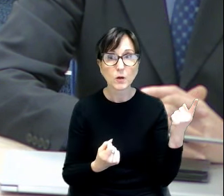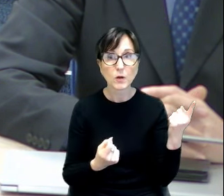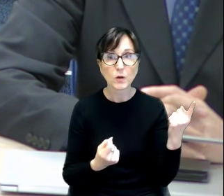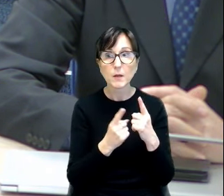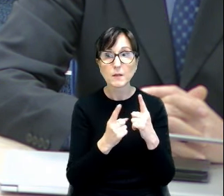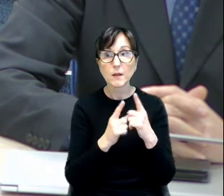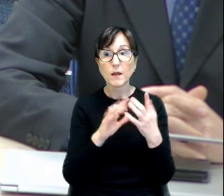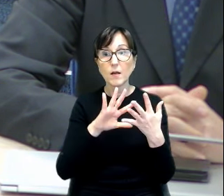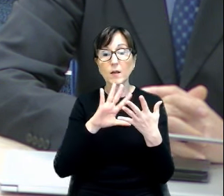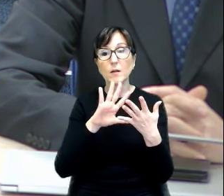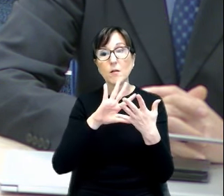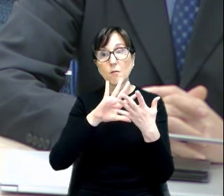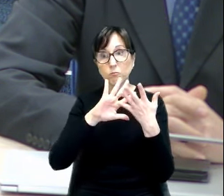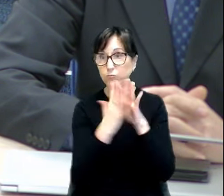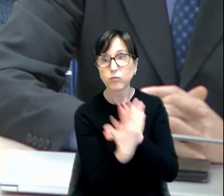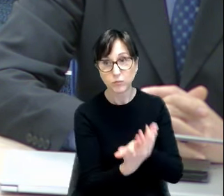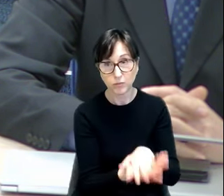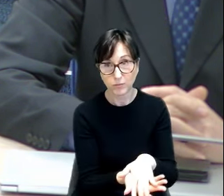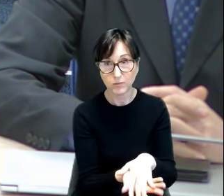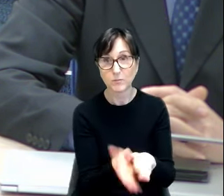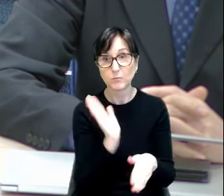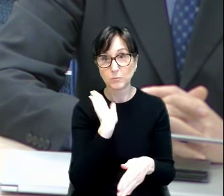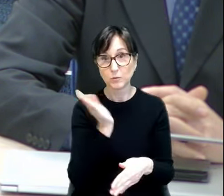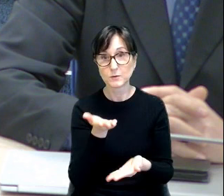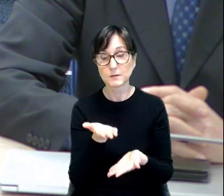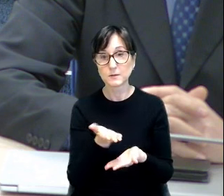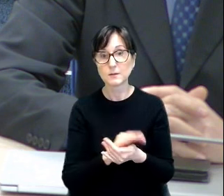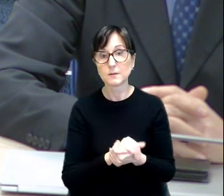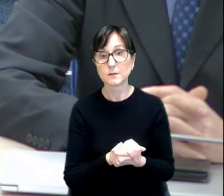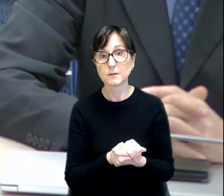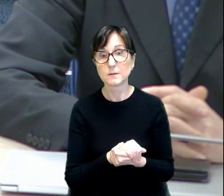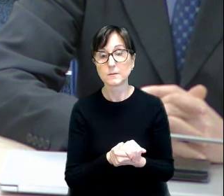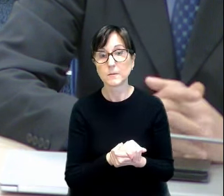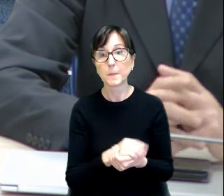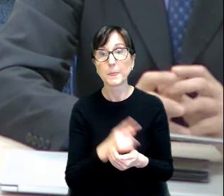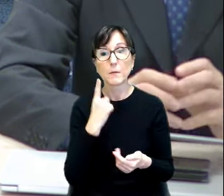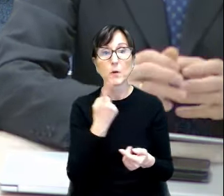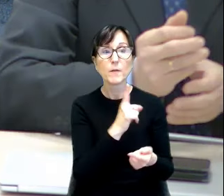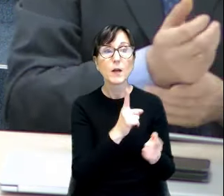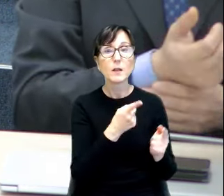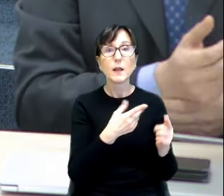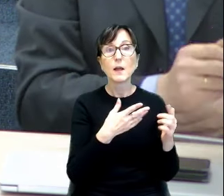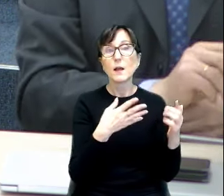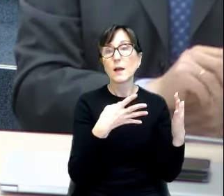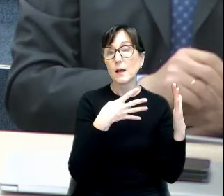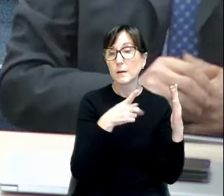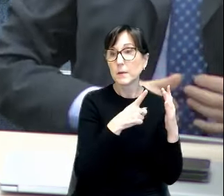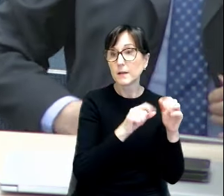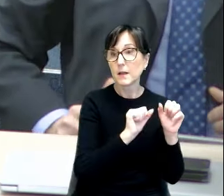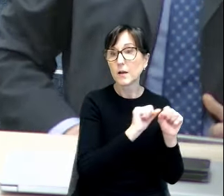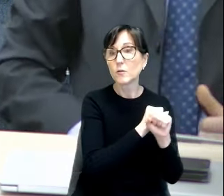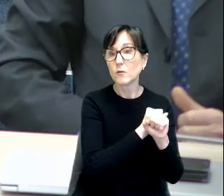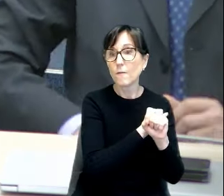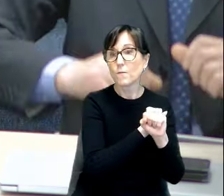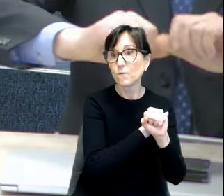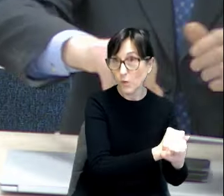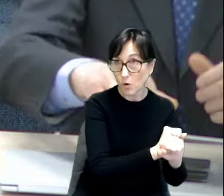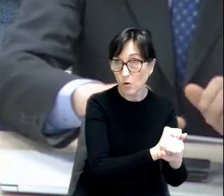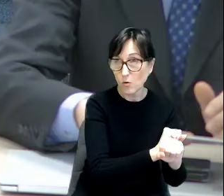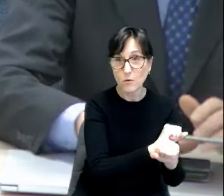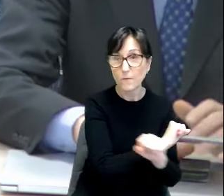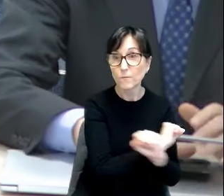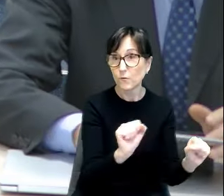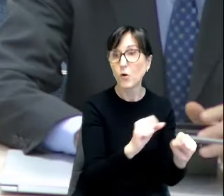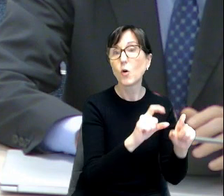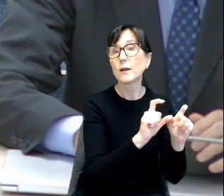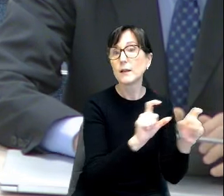šiandien mes apribojam ir įvedam apribojimus vienai iš verslo sričių rytoj sugalvosim galbūt apriboti